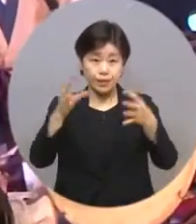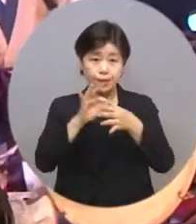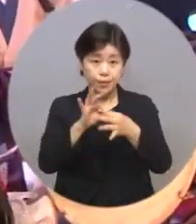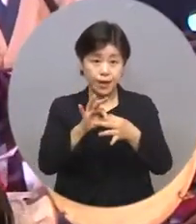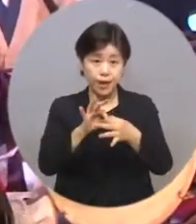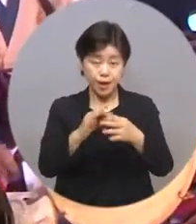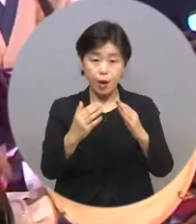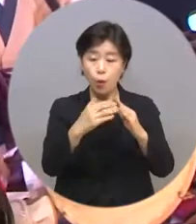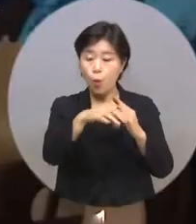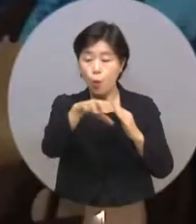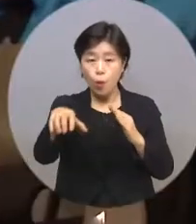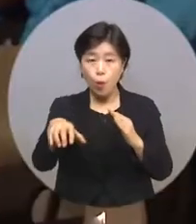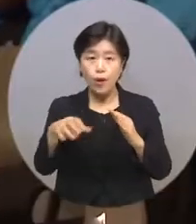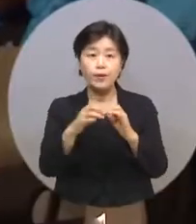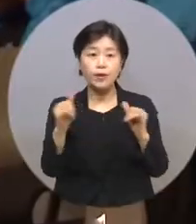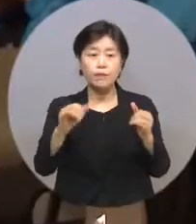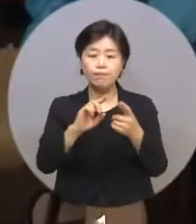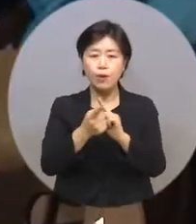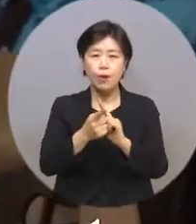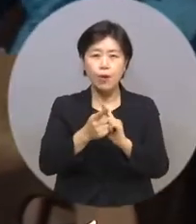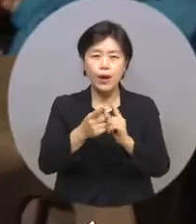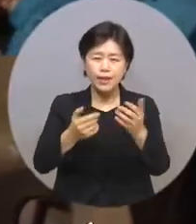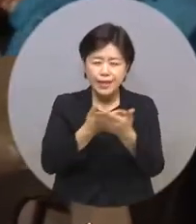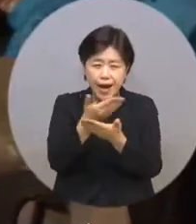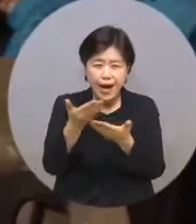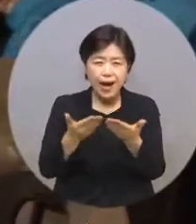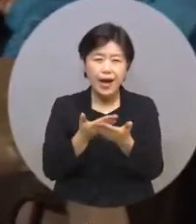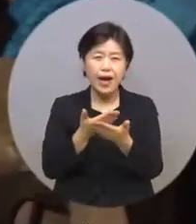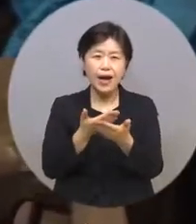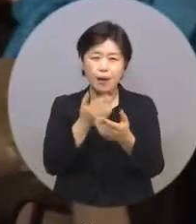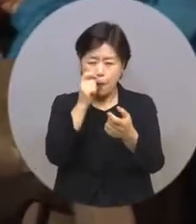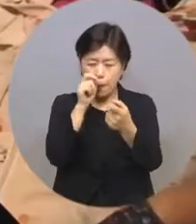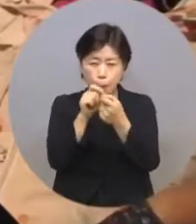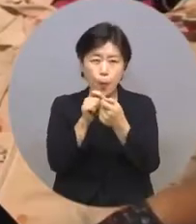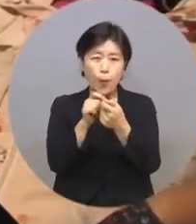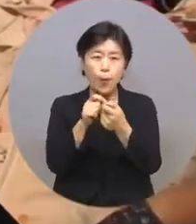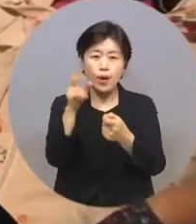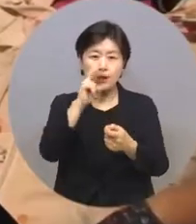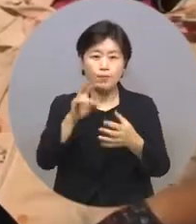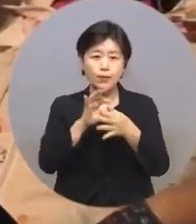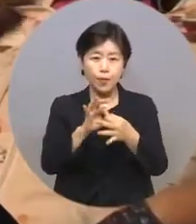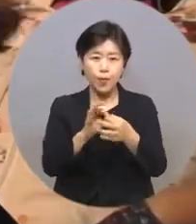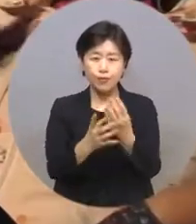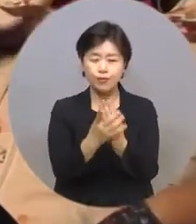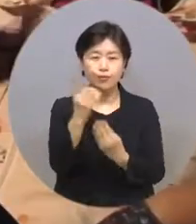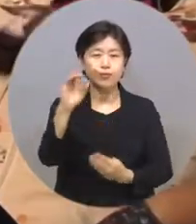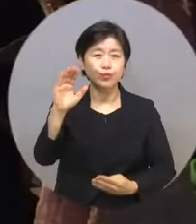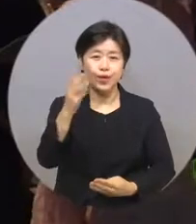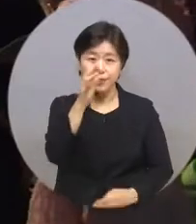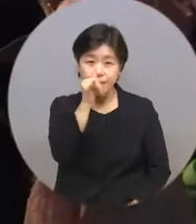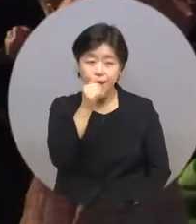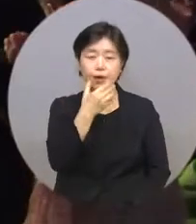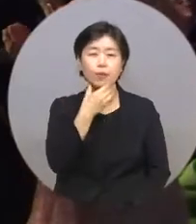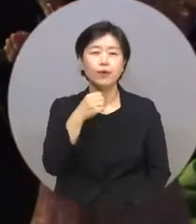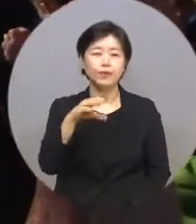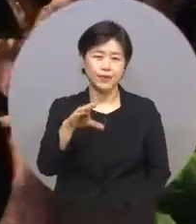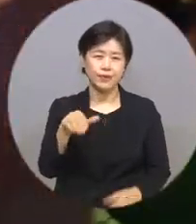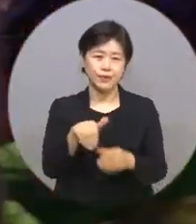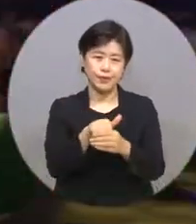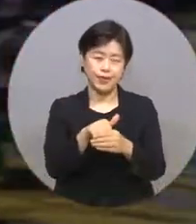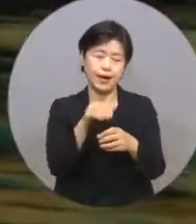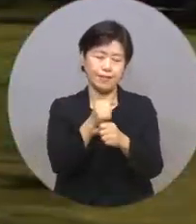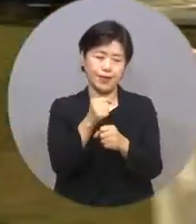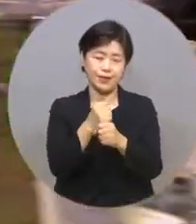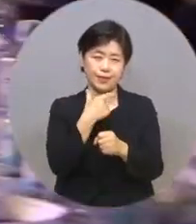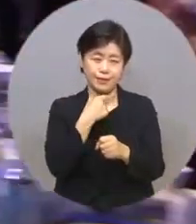통해 지역사회 주민들간에 정을 나누고 음악을 통하여 하나로 화합해 새로운 복지 문화를 조성해 나갈 수 있기를 기대해